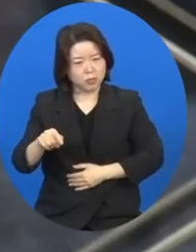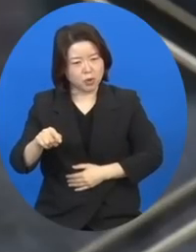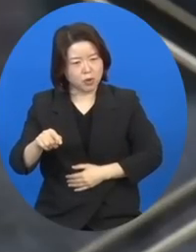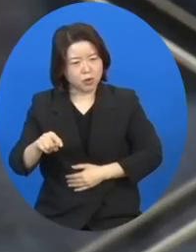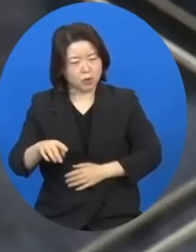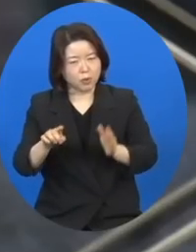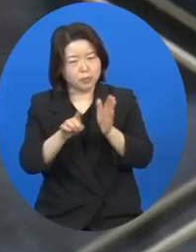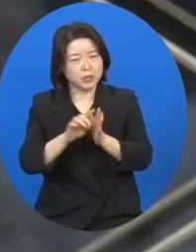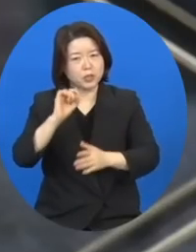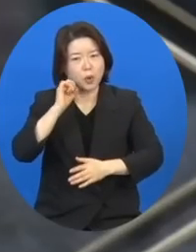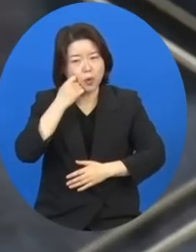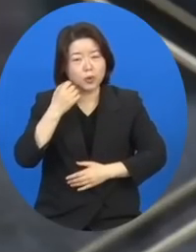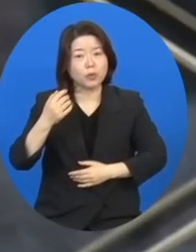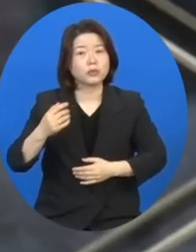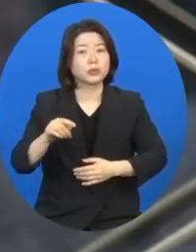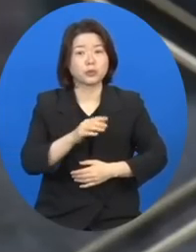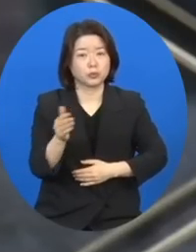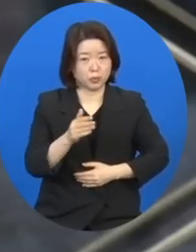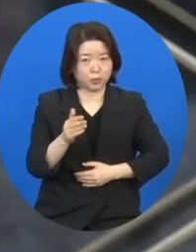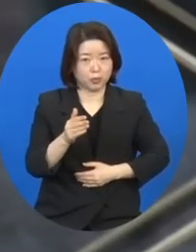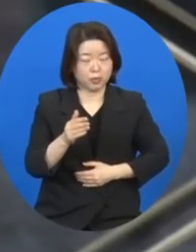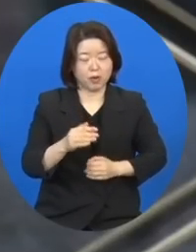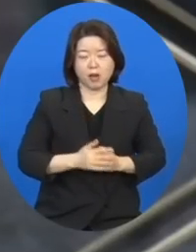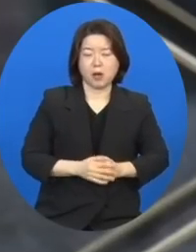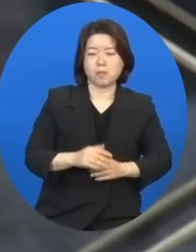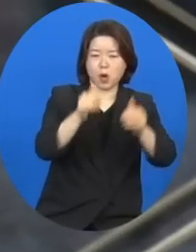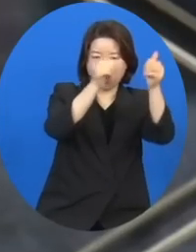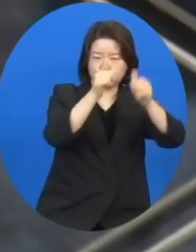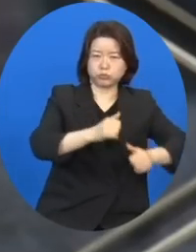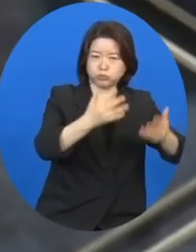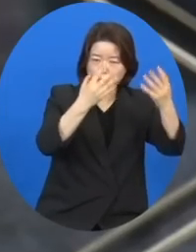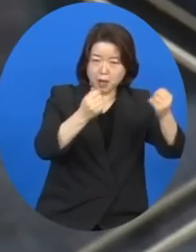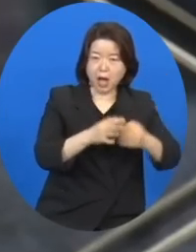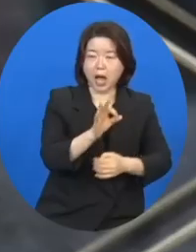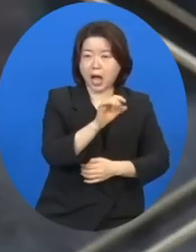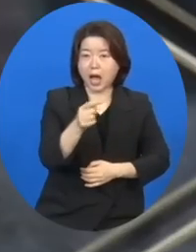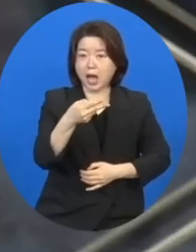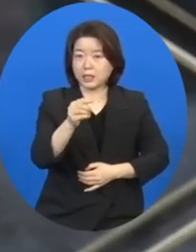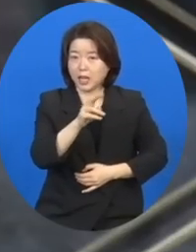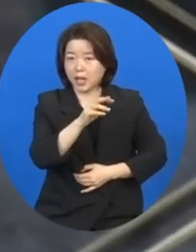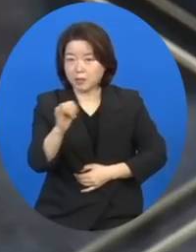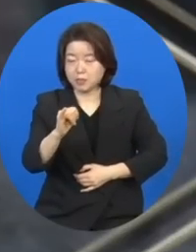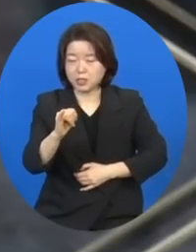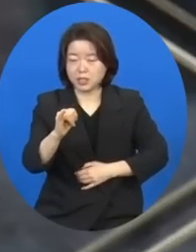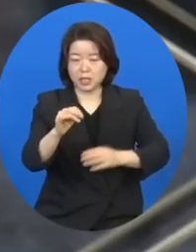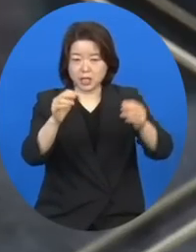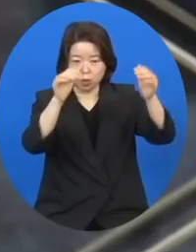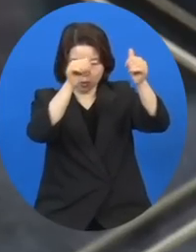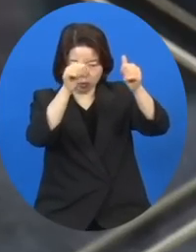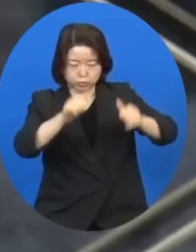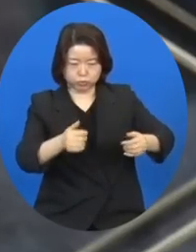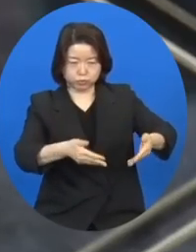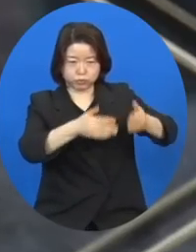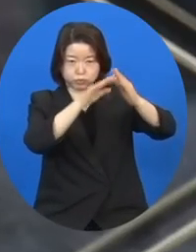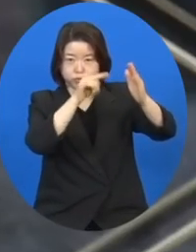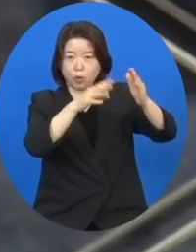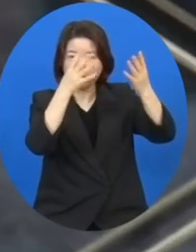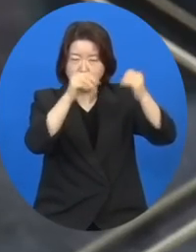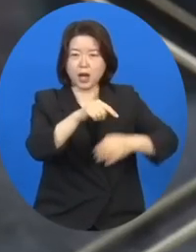지역이에요. 왜냐하면 우상 숭배 지역이에요. 아데미 신전이 많습니다. 온갖 이 상업 중심지라서